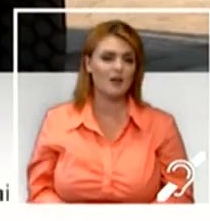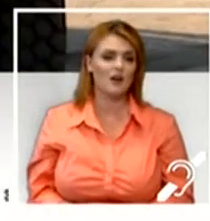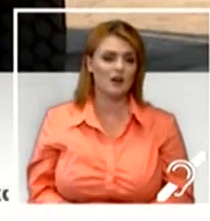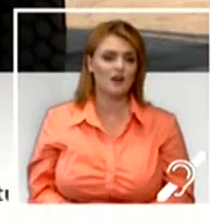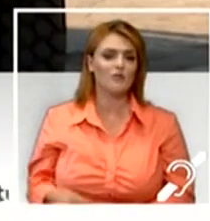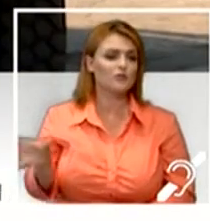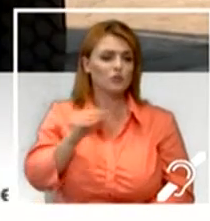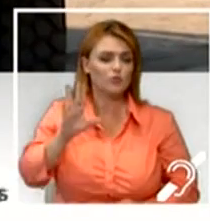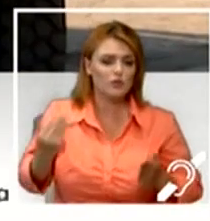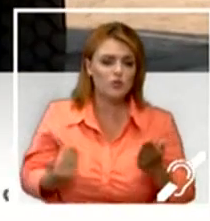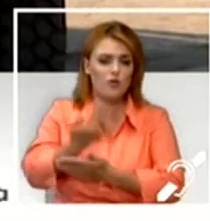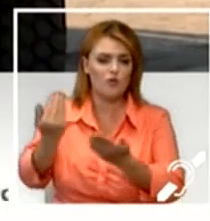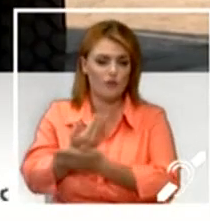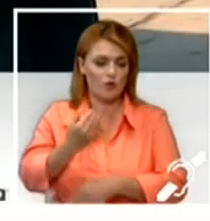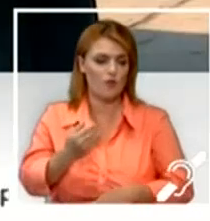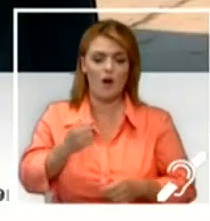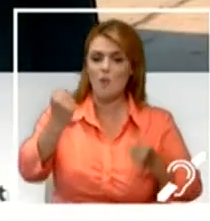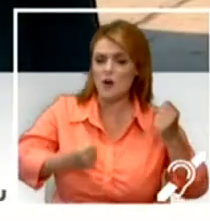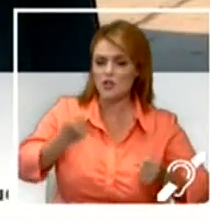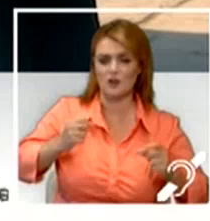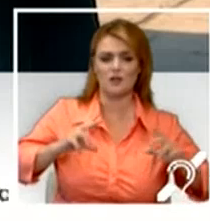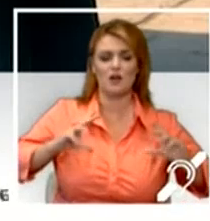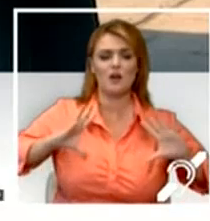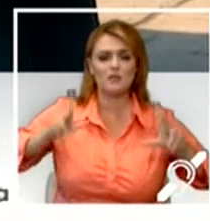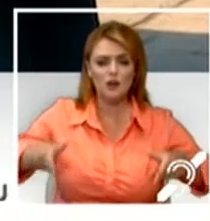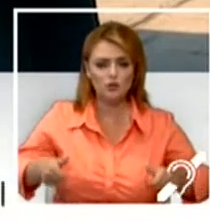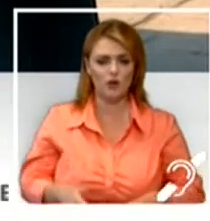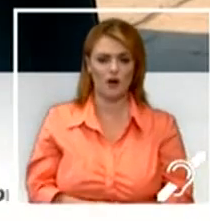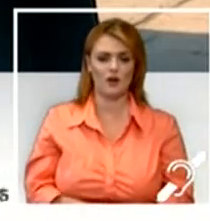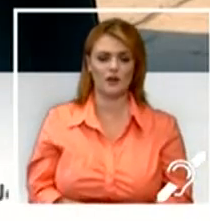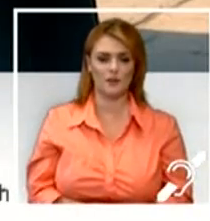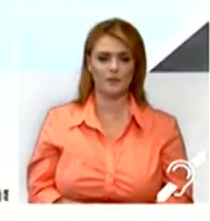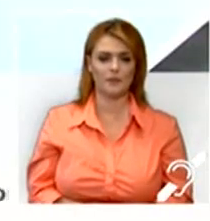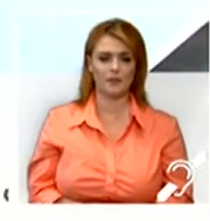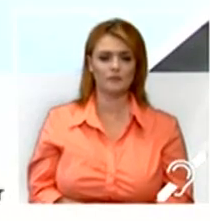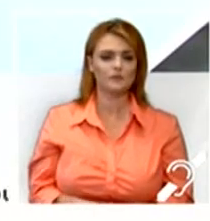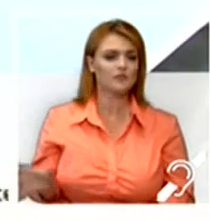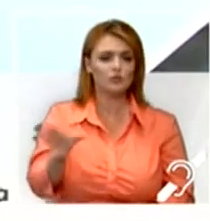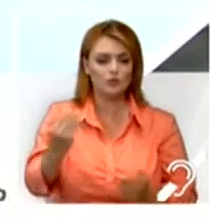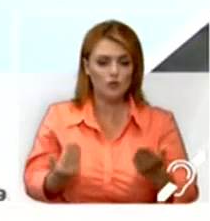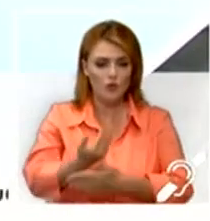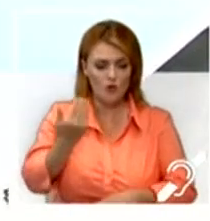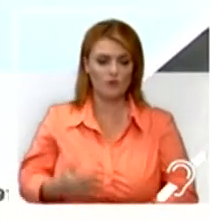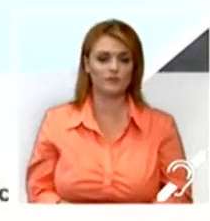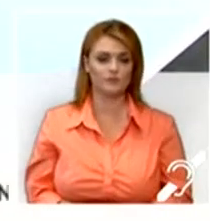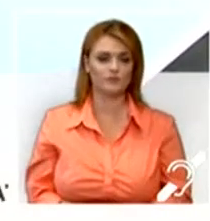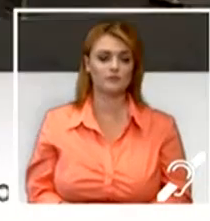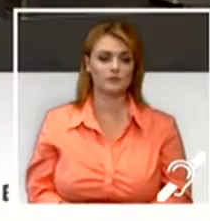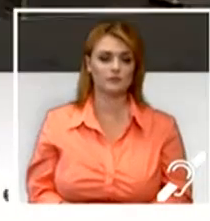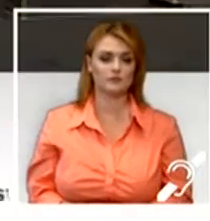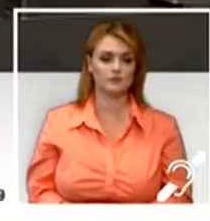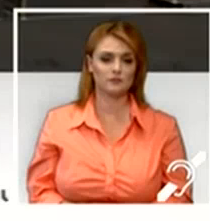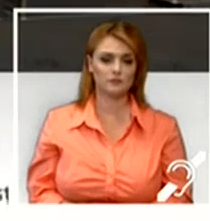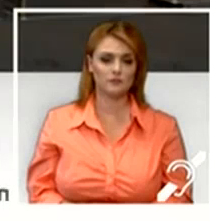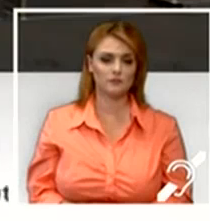despre macarale, tractoare și echipamente. Dacă vorbim despre unități de transmisiuni, de